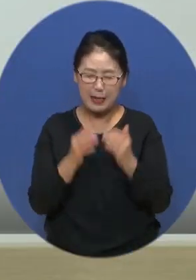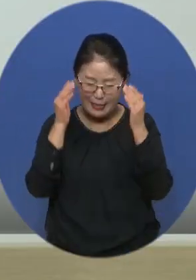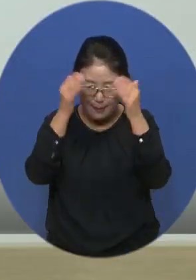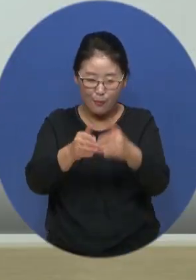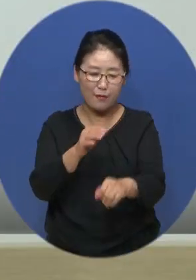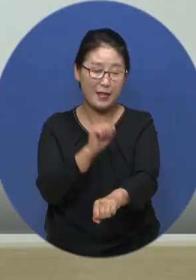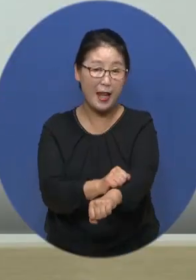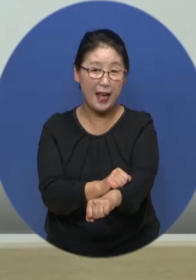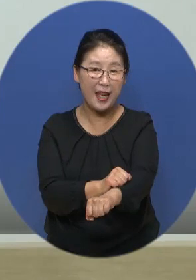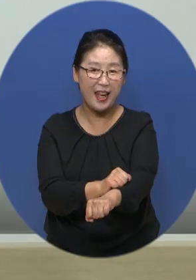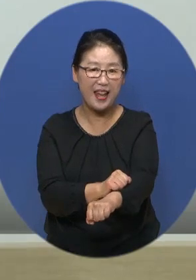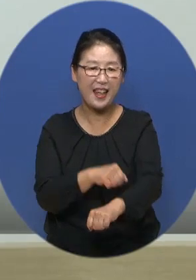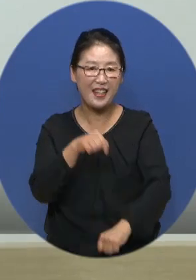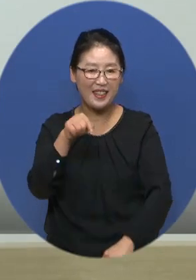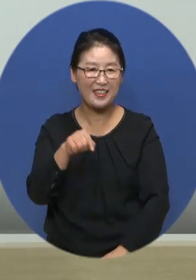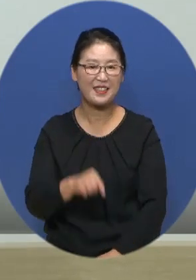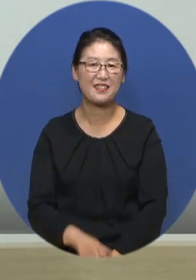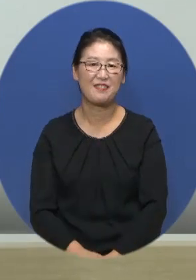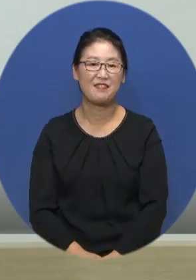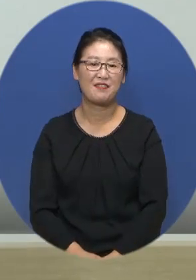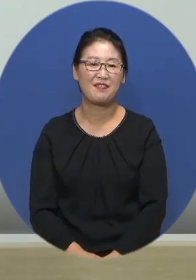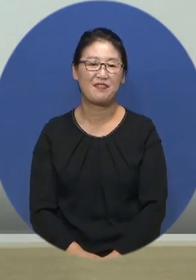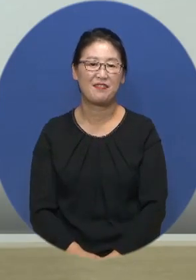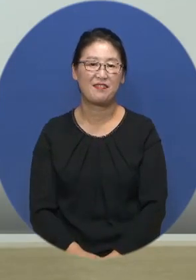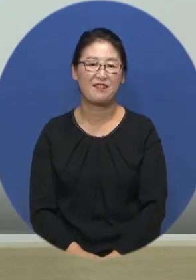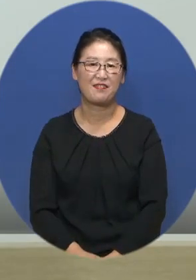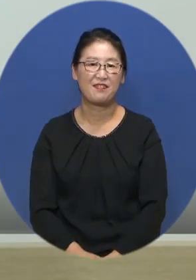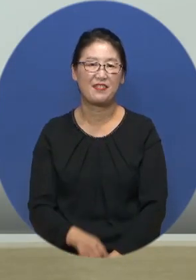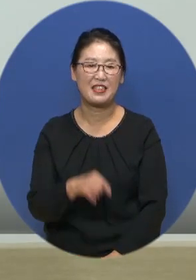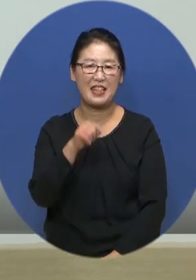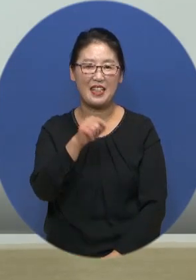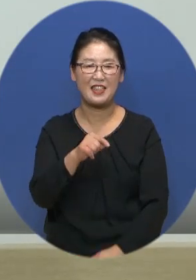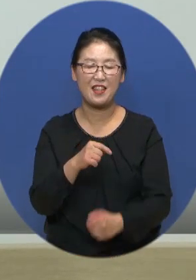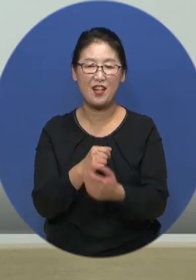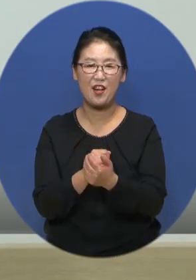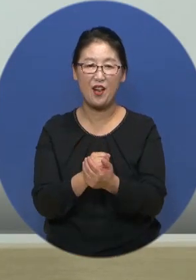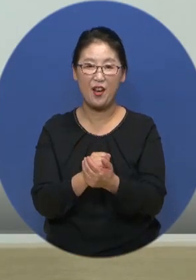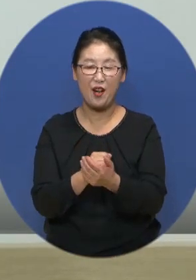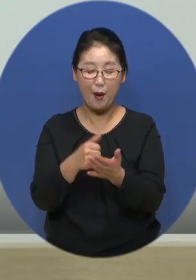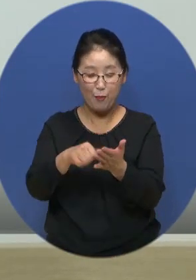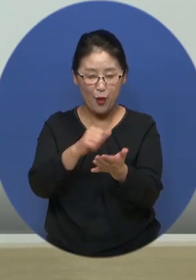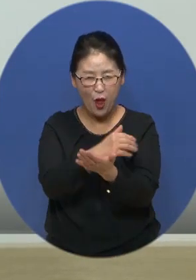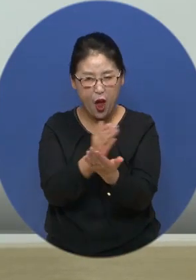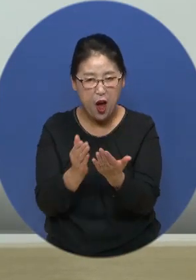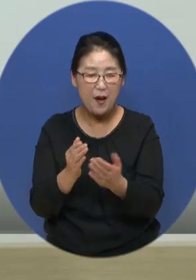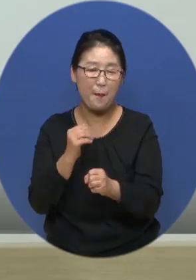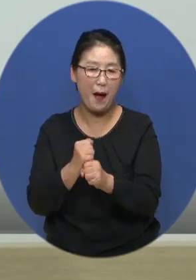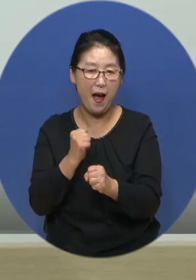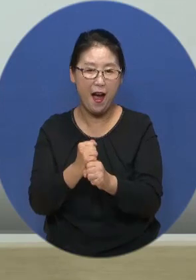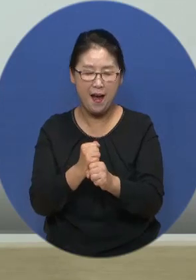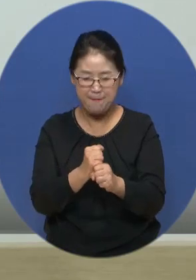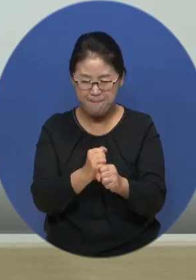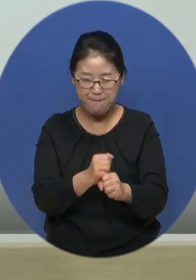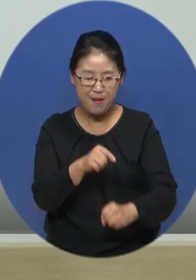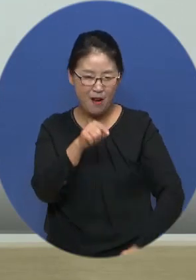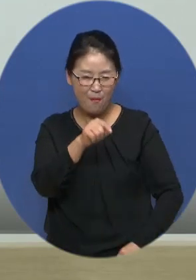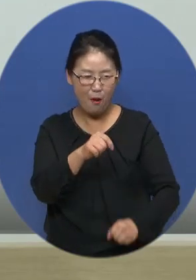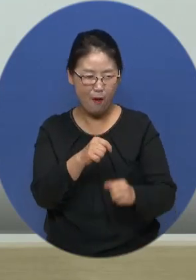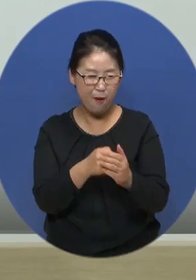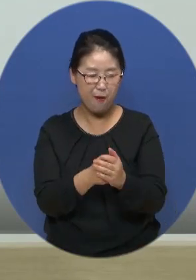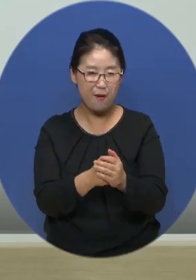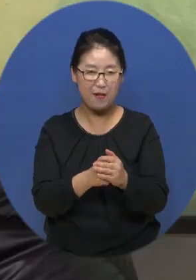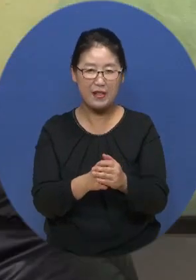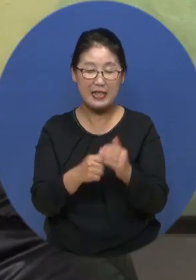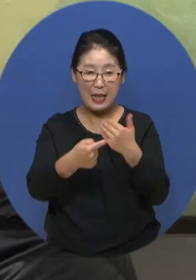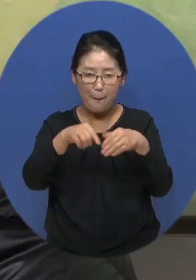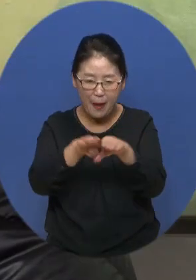여러 가지 제품을 만들어서 한 군데 집착하는 걸 좀 분산시키기 위해서 제과 제빵 쪽으로 저희들의 사업 아이템을